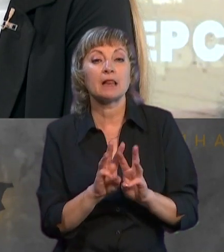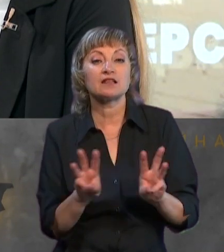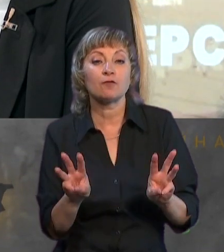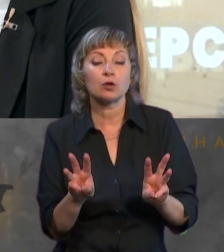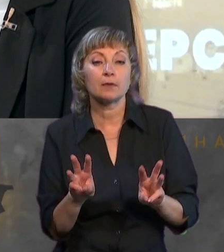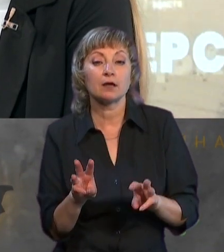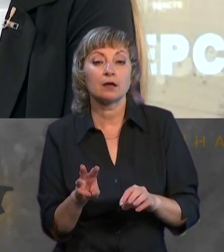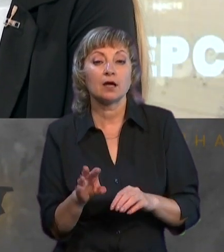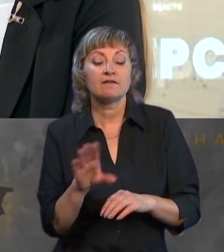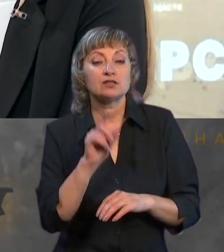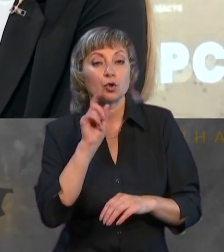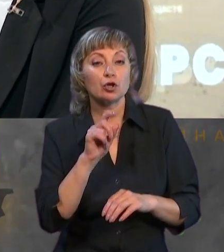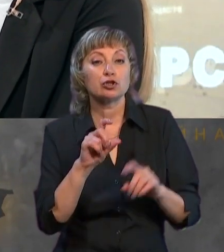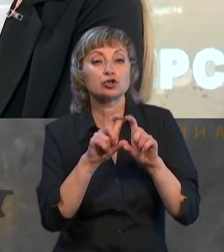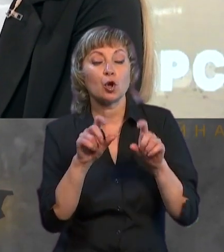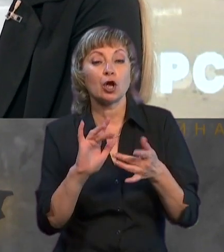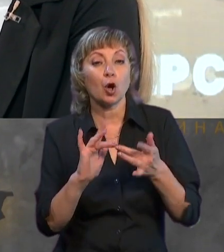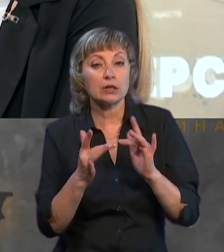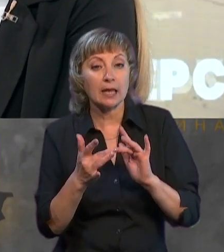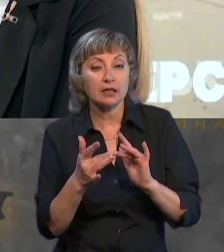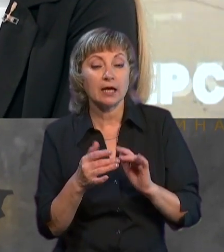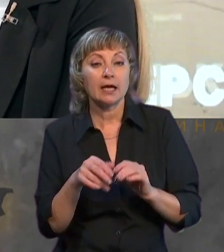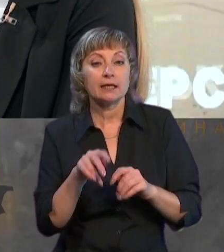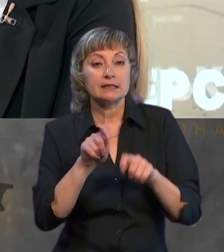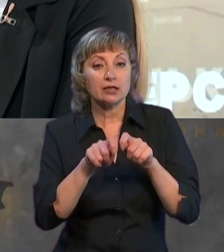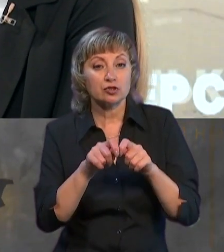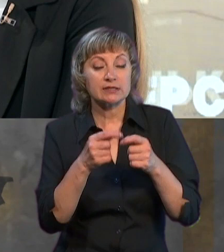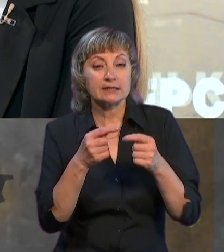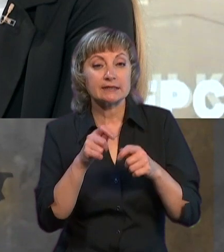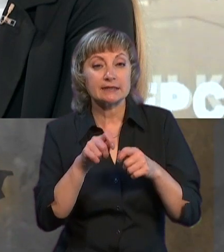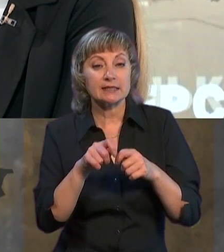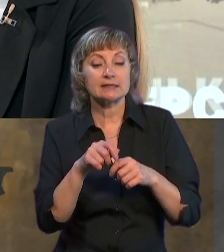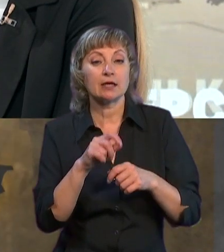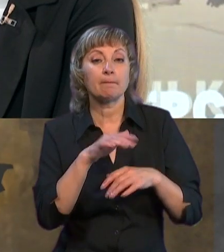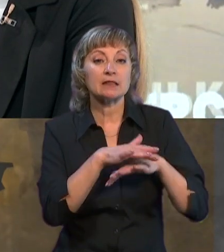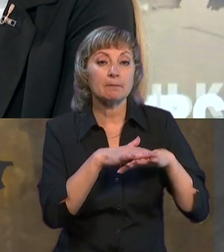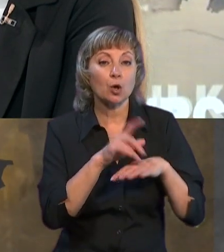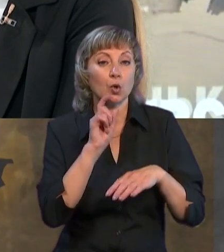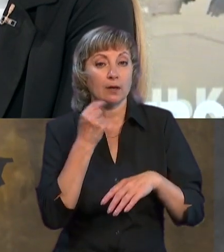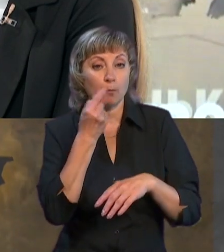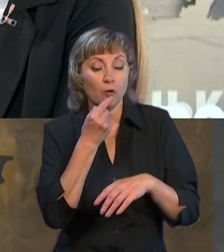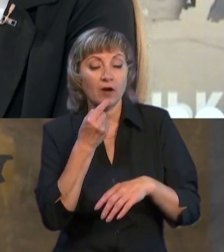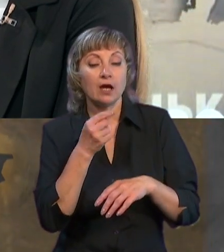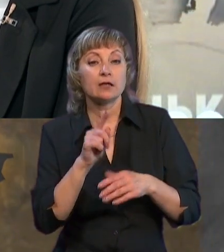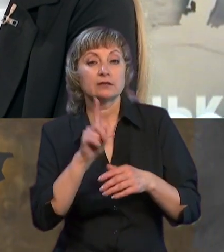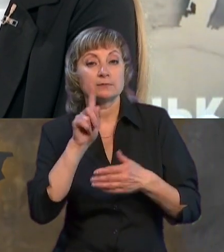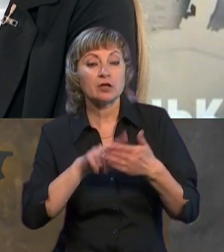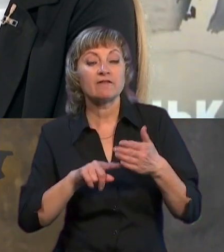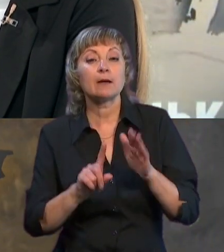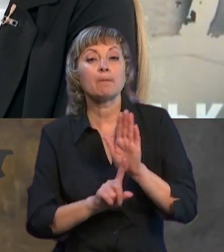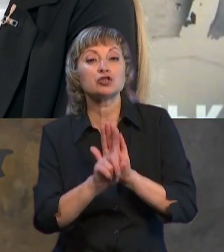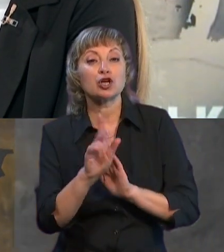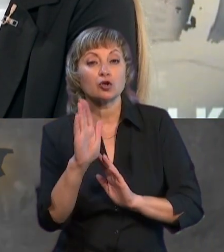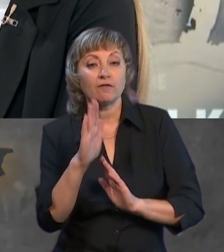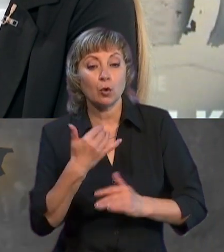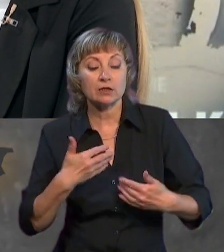на всеукраїнській школі онлайн, діагностичні тести з математики і з української мови. І я сподіваюся, що на початку вересня у нас